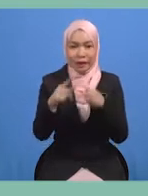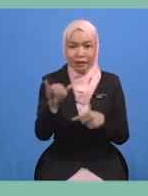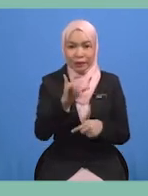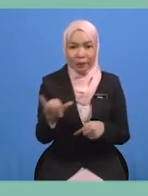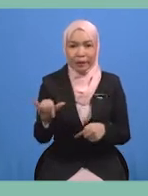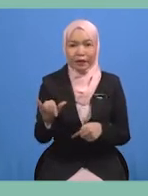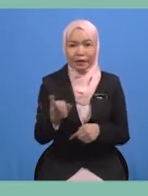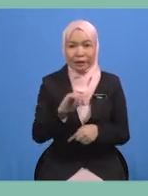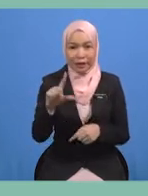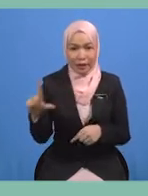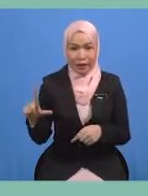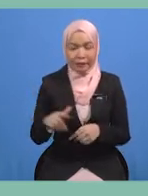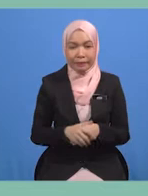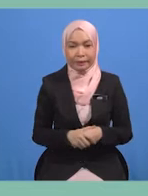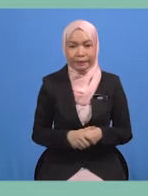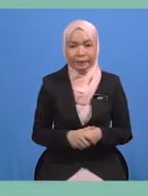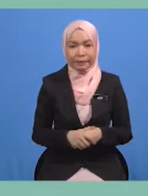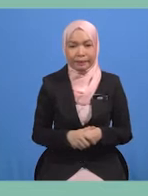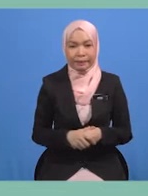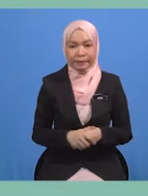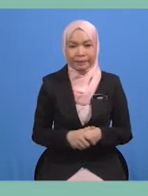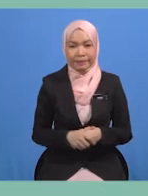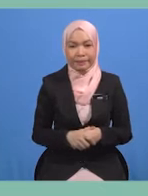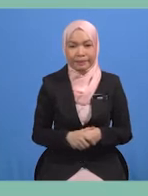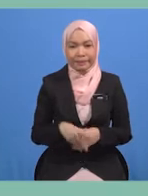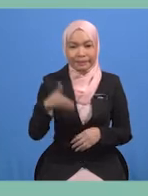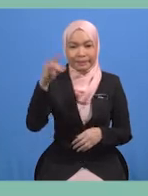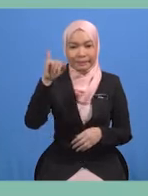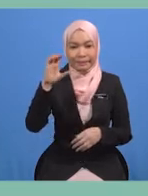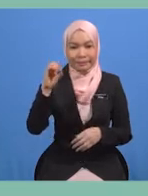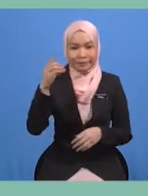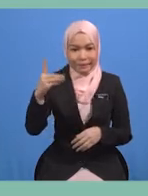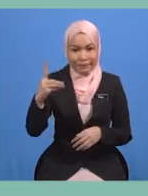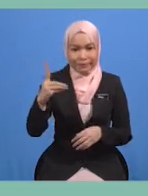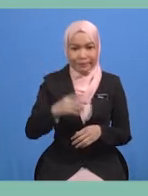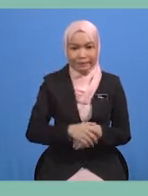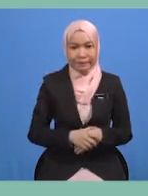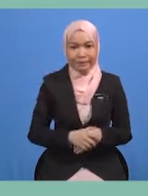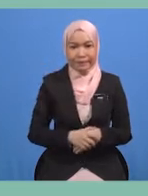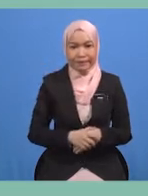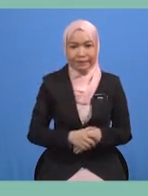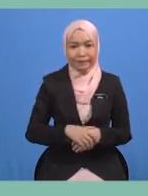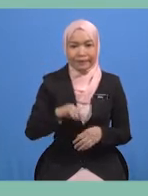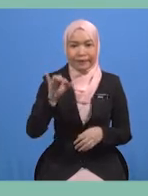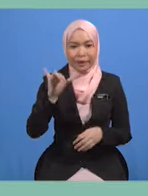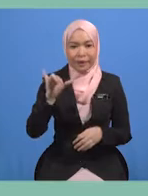Jawapan bagi W ialah diod. Y, transistor.